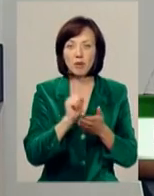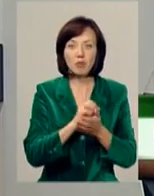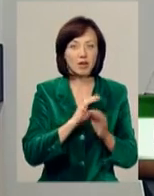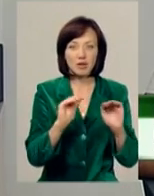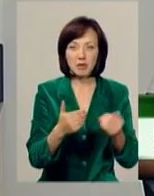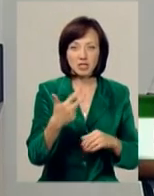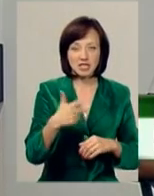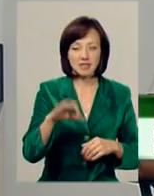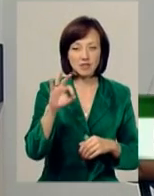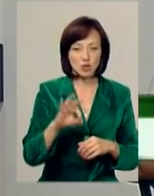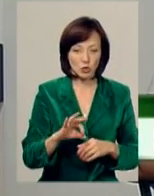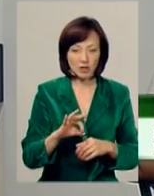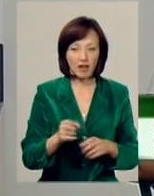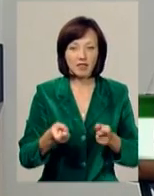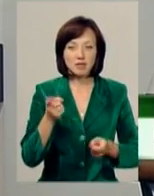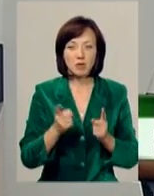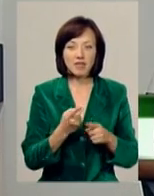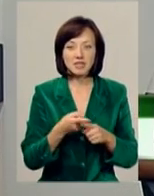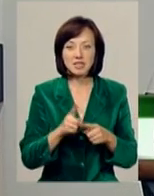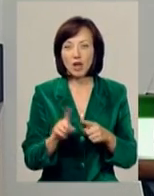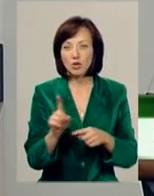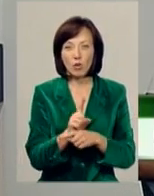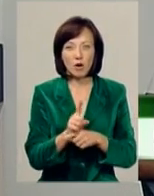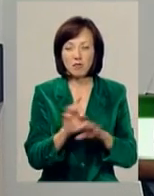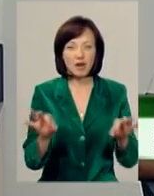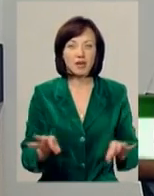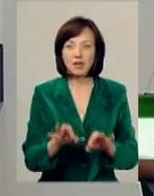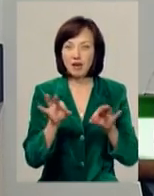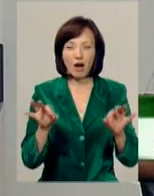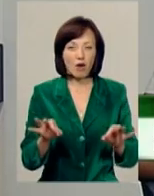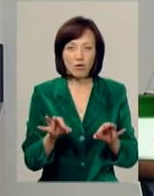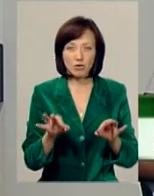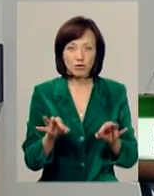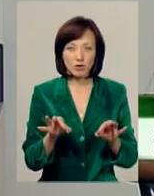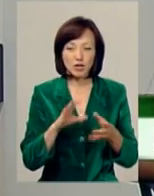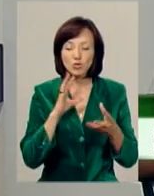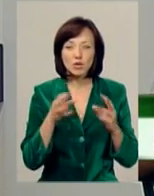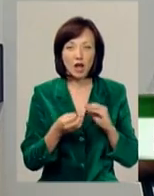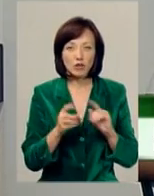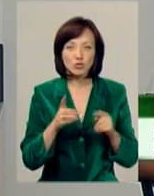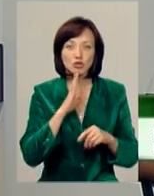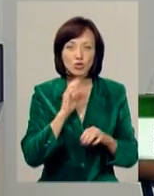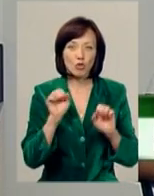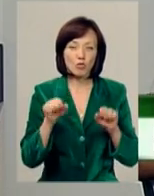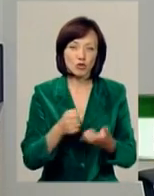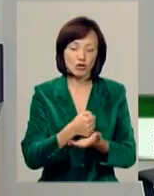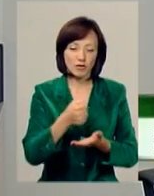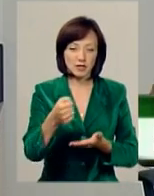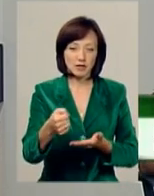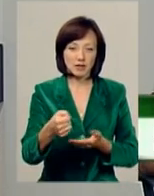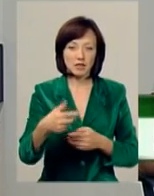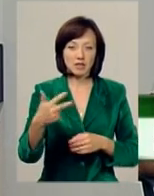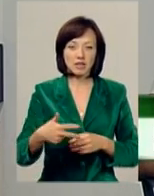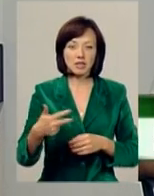менше 30%. насправді ця норма не несе ніякої ніякого результату тому що жінок можуть виставити